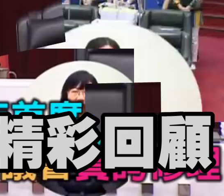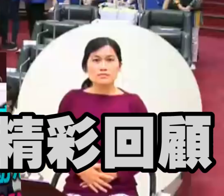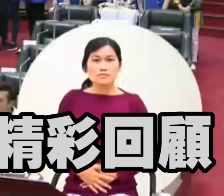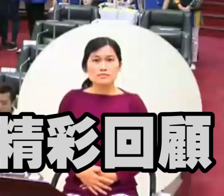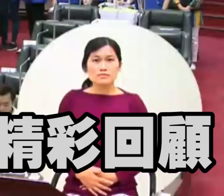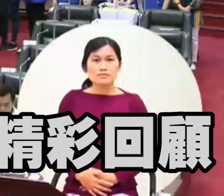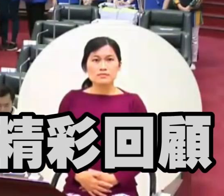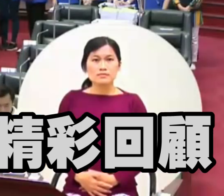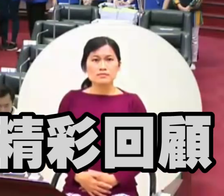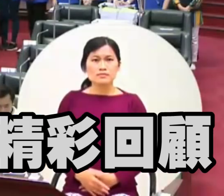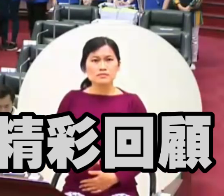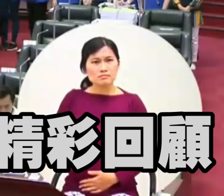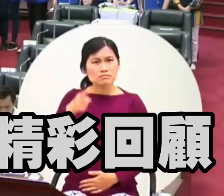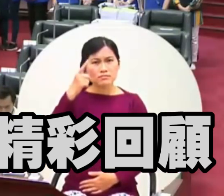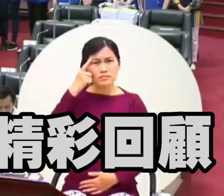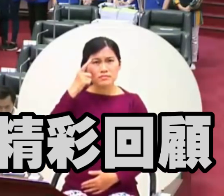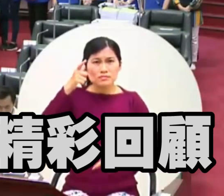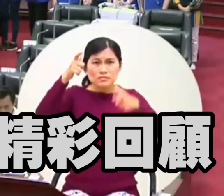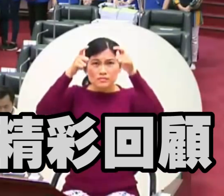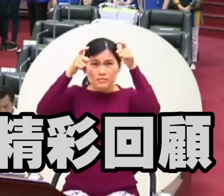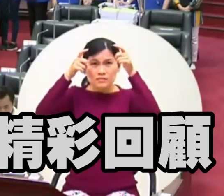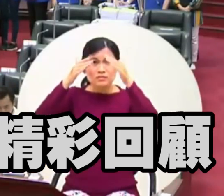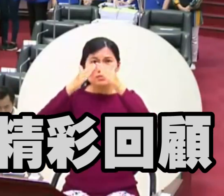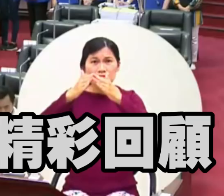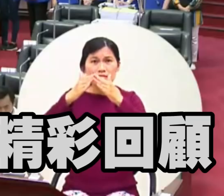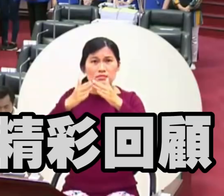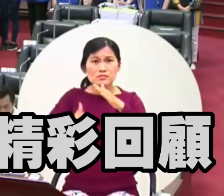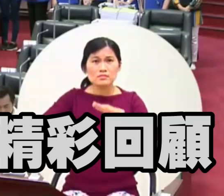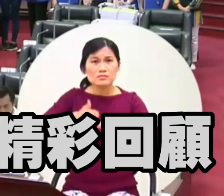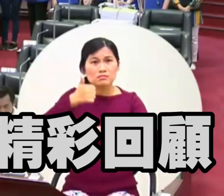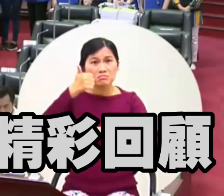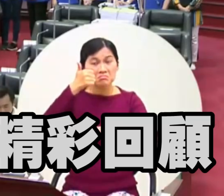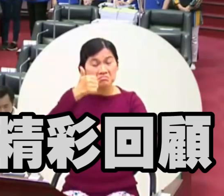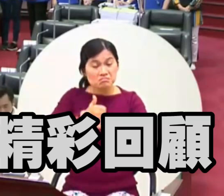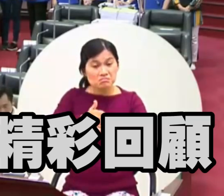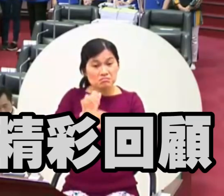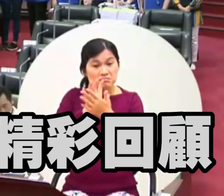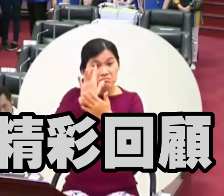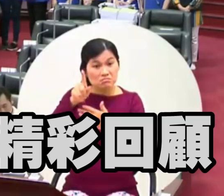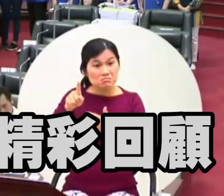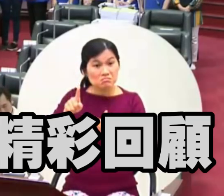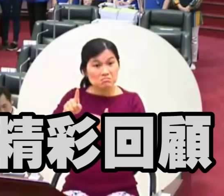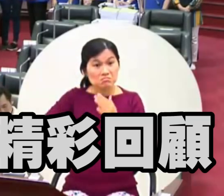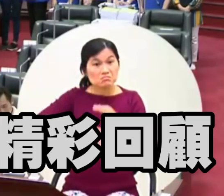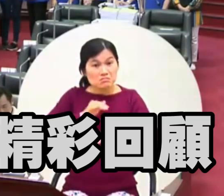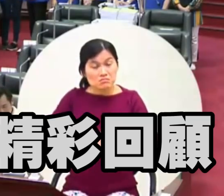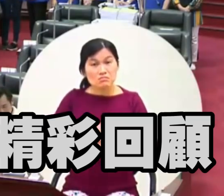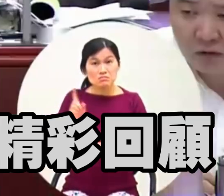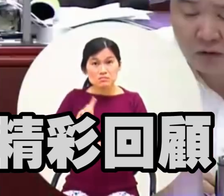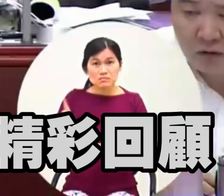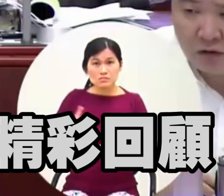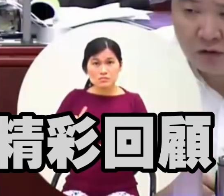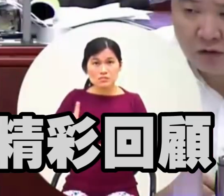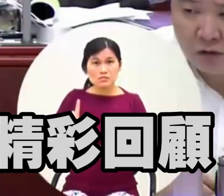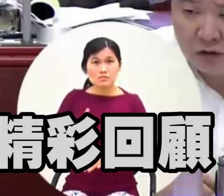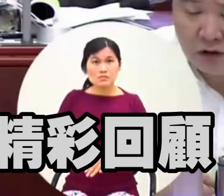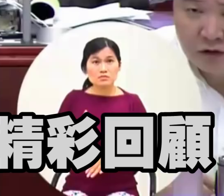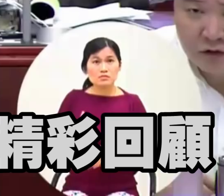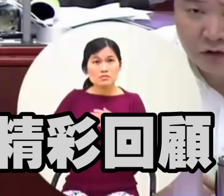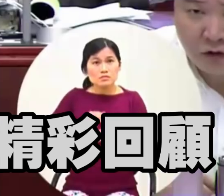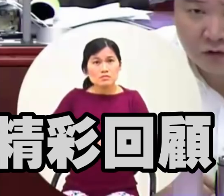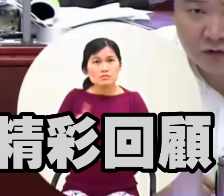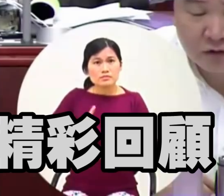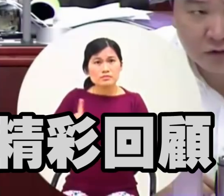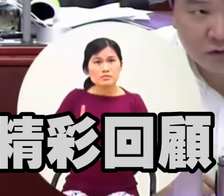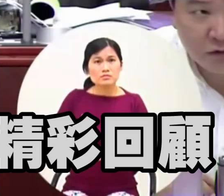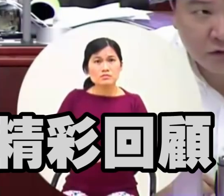论， 你认为高雄市在你主政之下有啥物成就？来，你简单报告一下。成就，